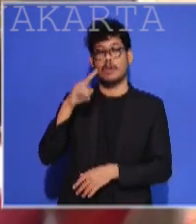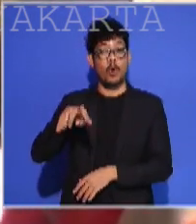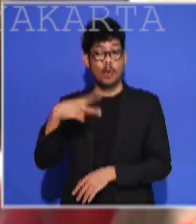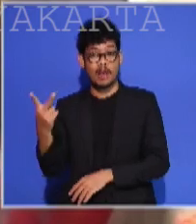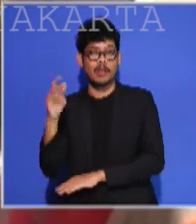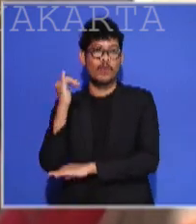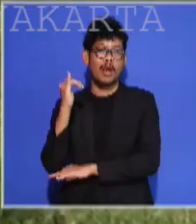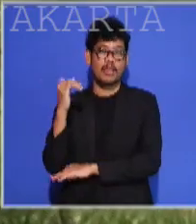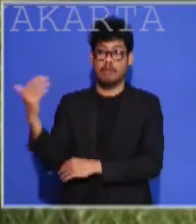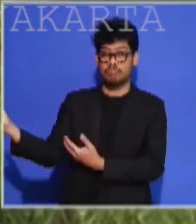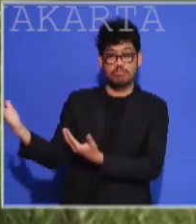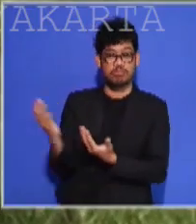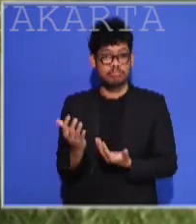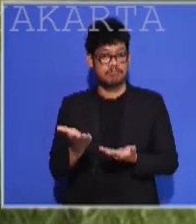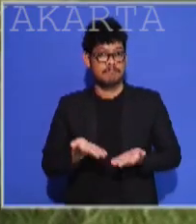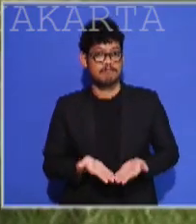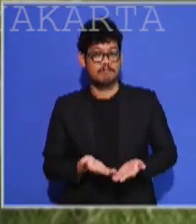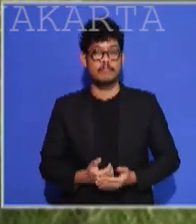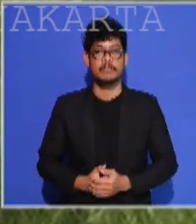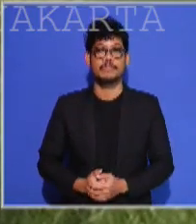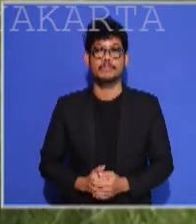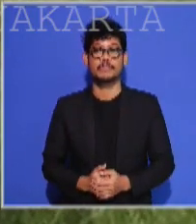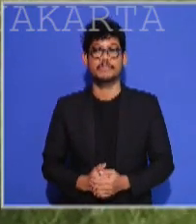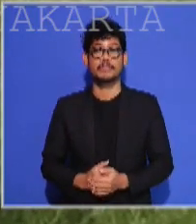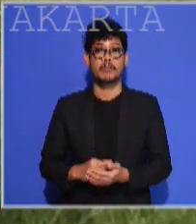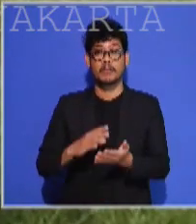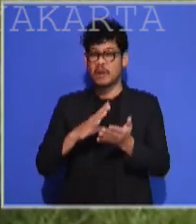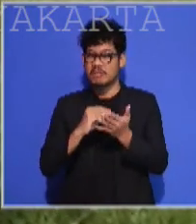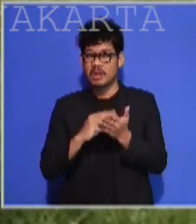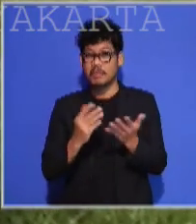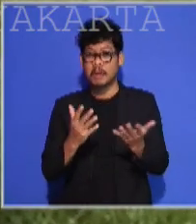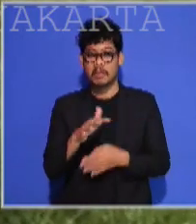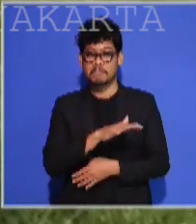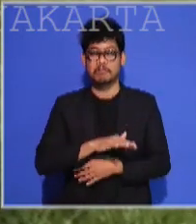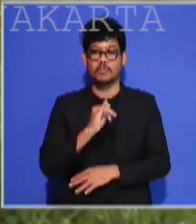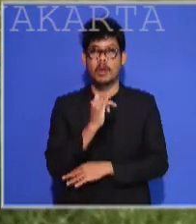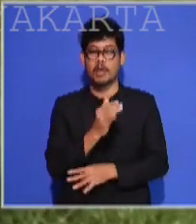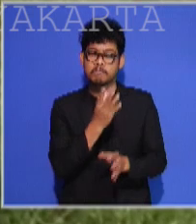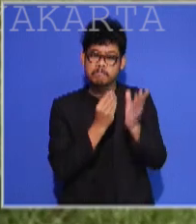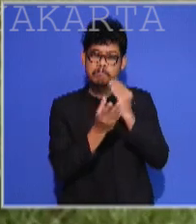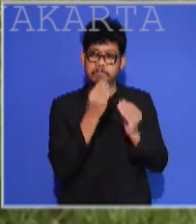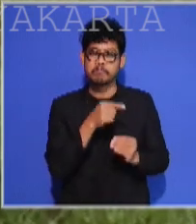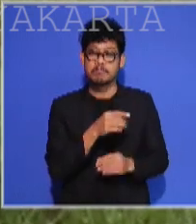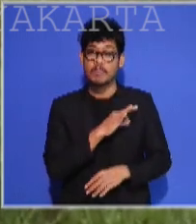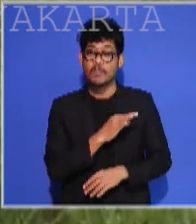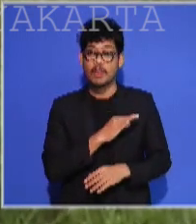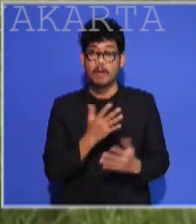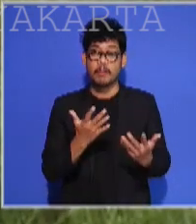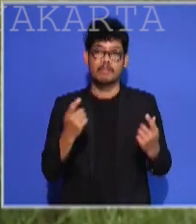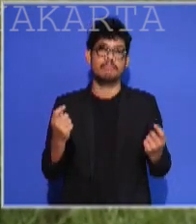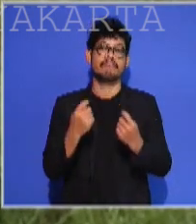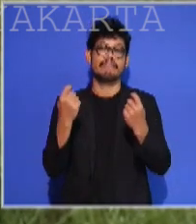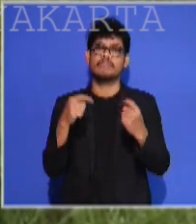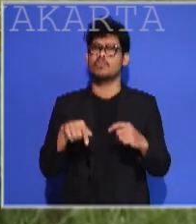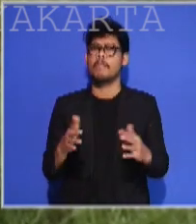dari Tangerang belajar banyak dari Jogja Jogja keren manfaatnya yang bisa diperoleh dari festival di Jogja ini